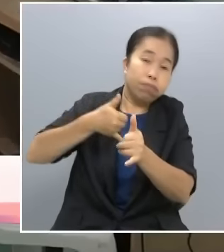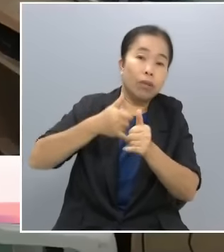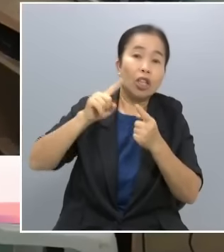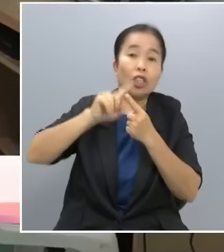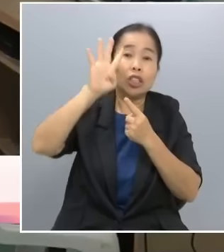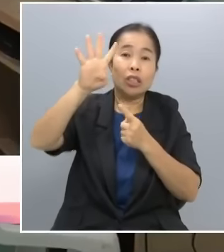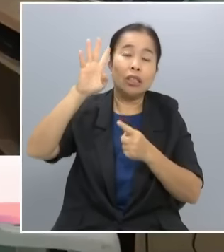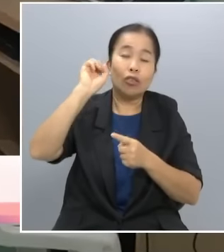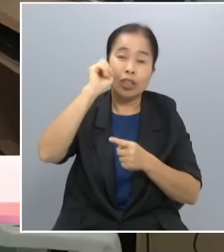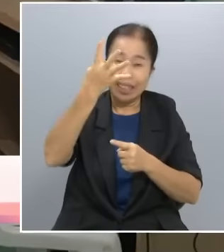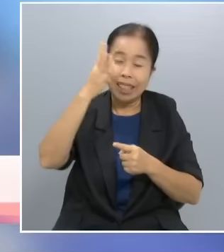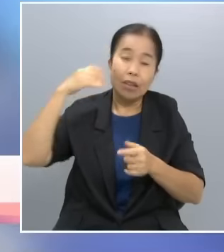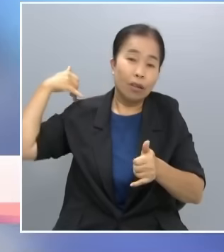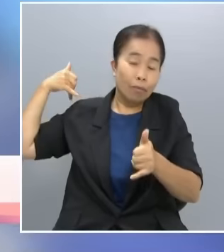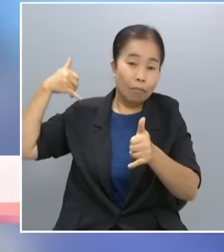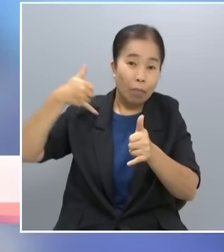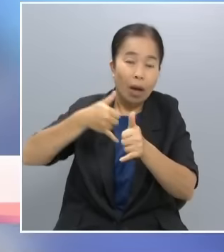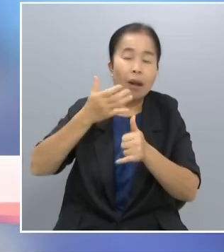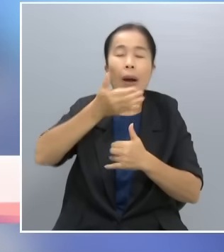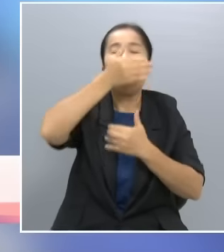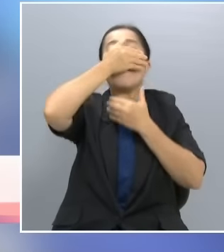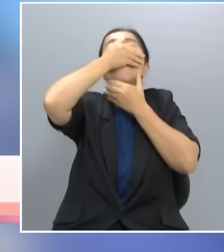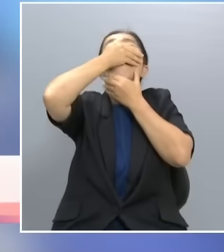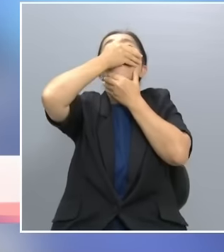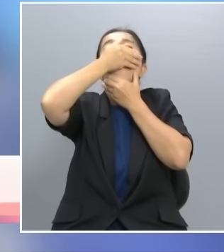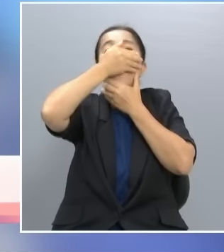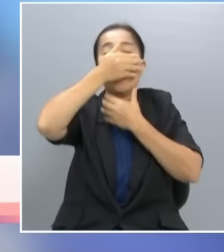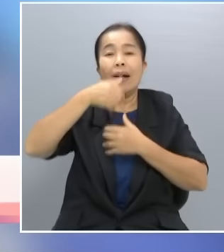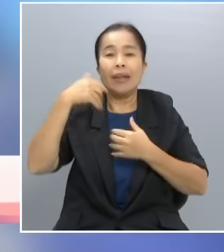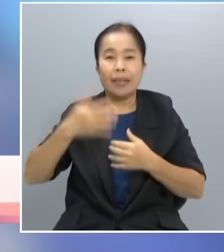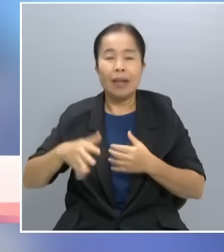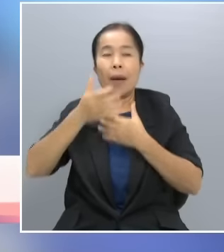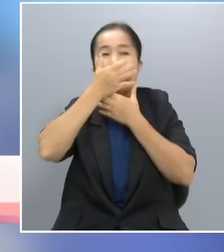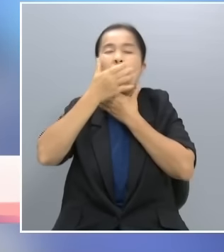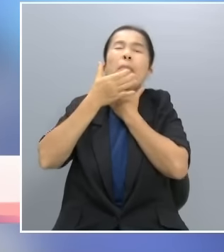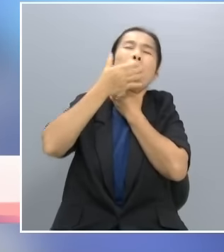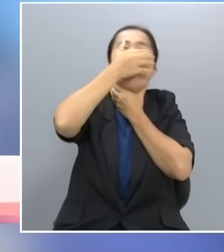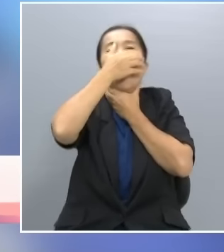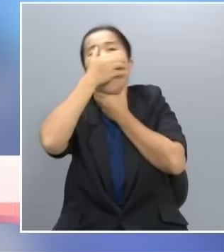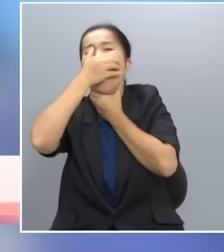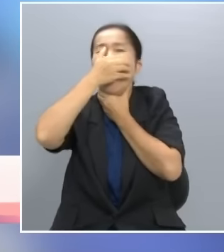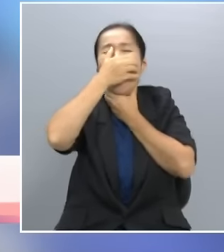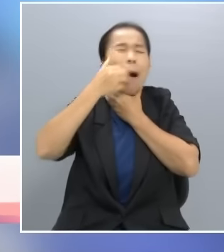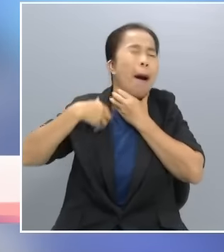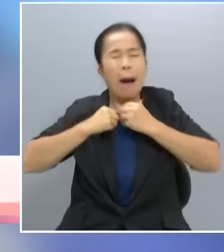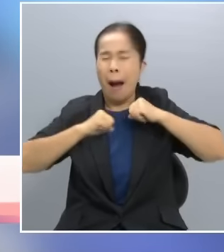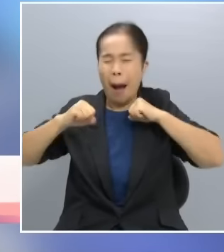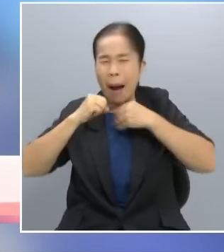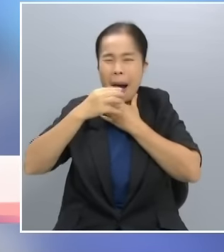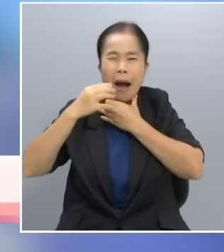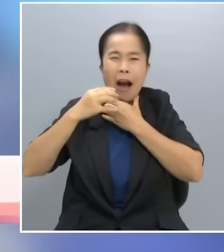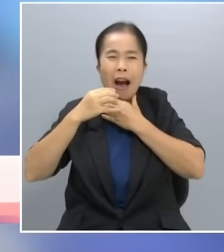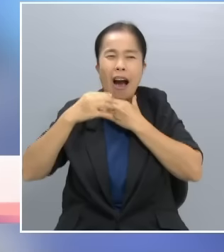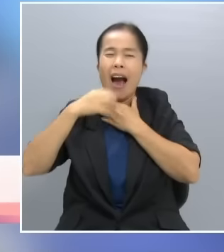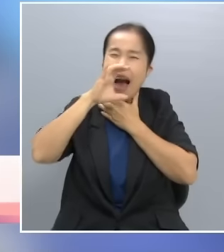4โดยเข้ามาอีกประตูนึงแล้วเอามือเนี่ยปิดปากเธอเลยครับอีกมือนึงนี่บีบที่คอตนเองเนี่ยสู้จนสุดแรงนะฮะอยาก